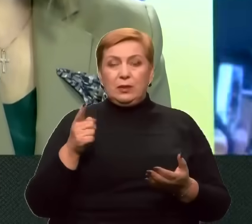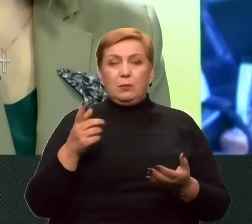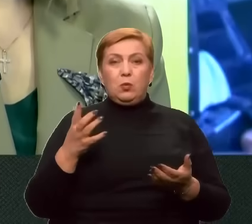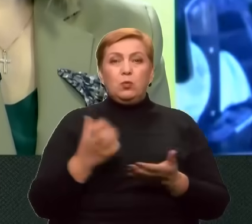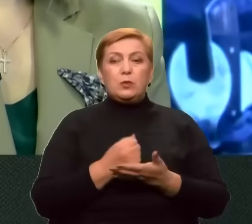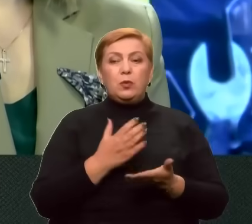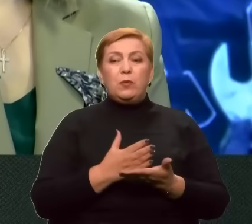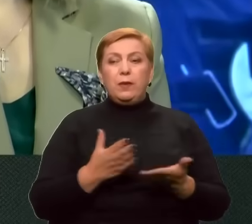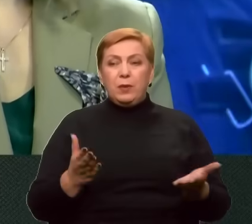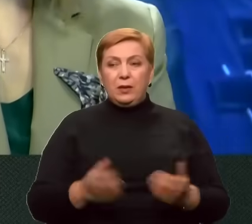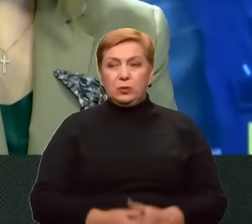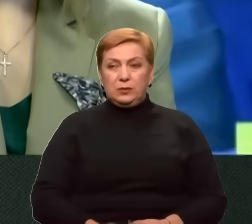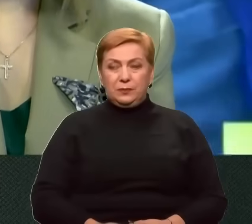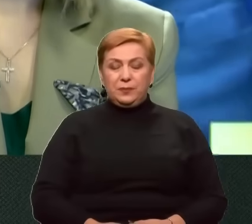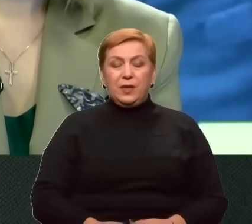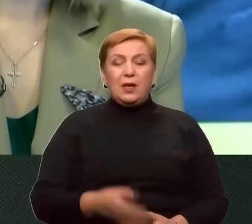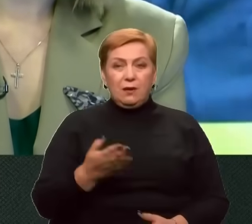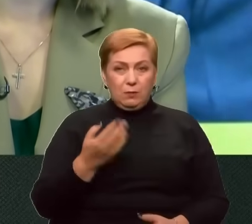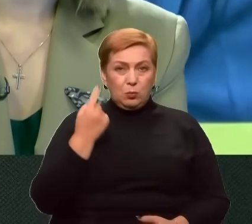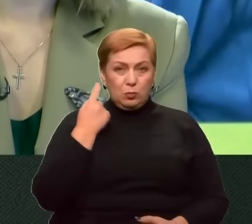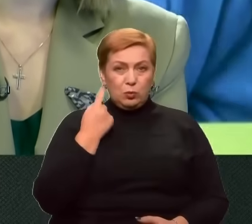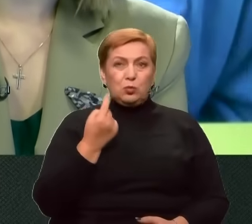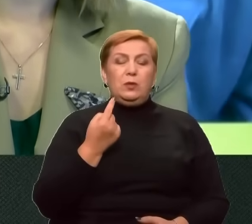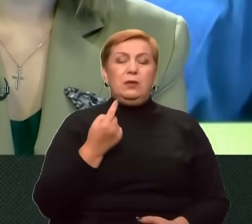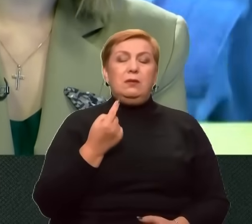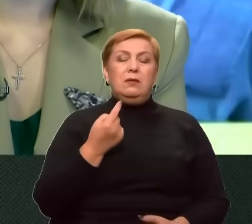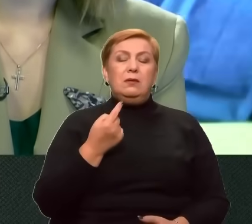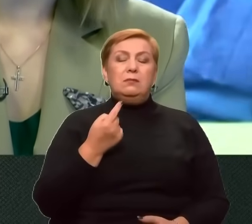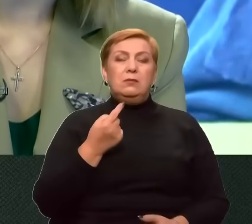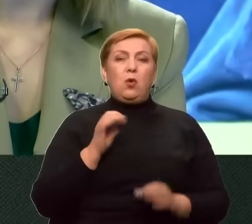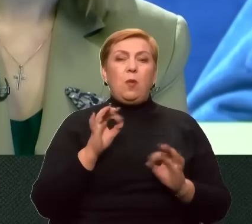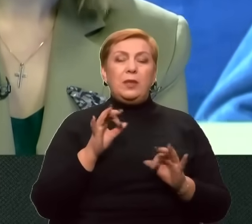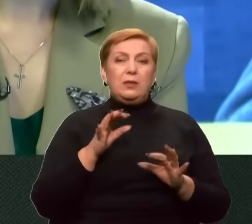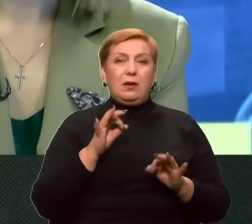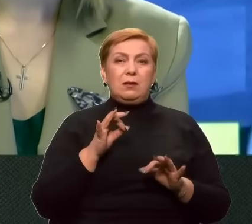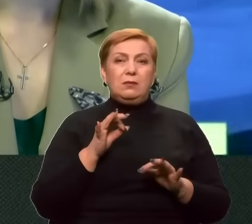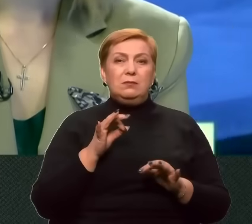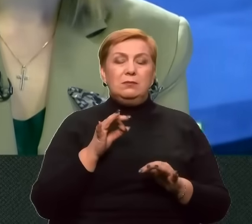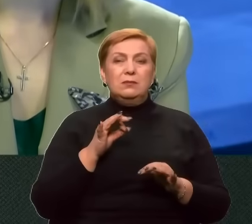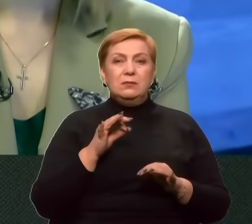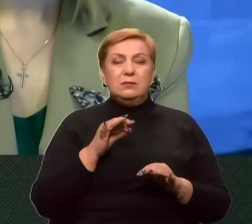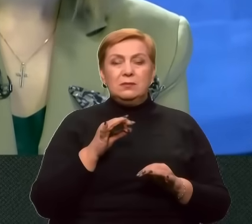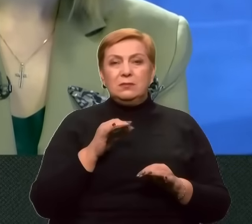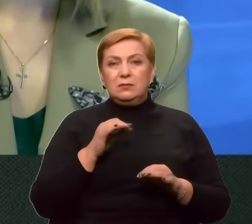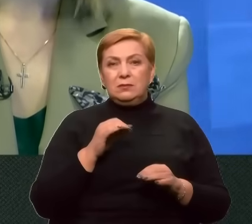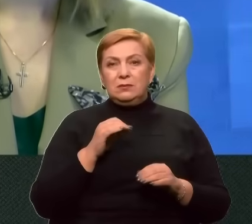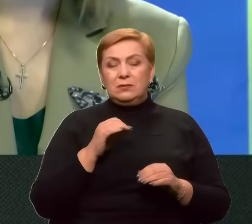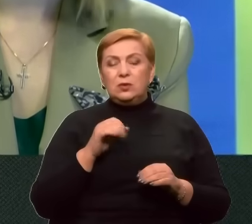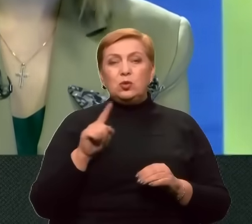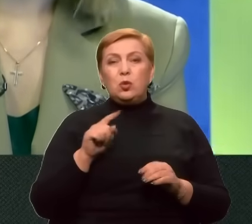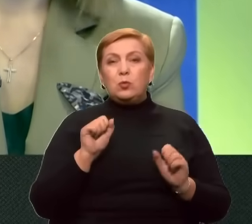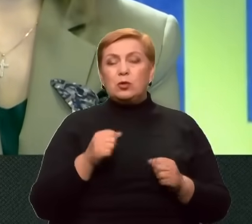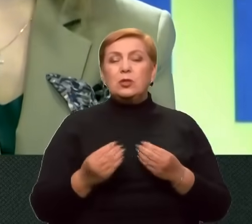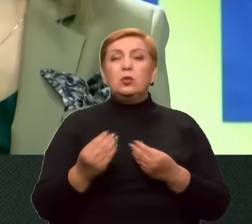Пане Дмитре, почули коментар Сергія Заходського стосовно ситуації на Авдіївському напрямку. Що ви можете додати? На вашу думку,